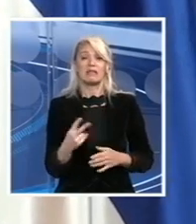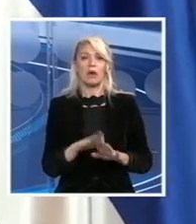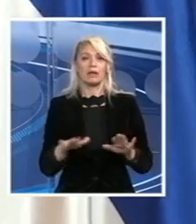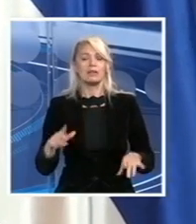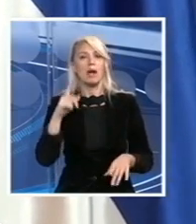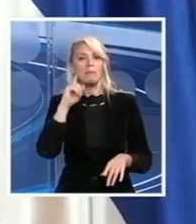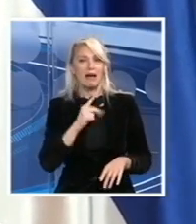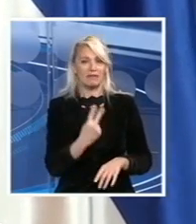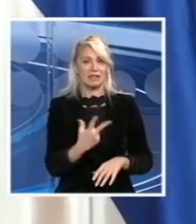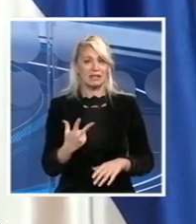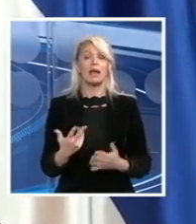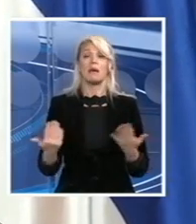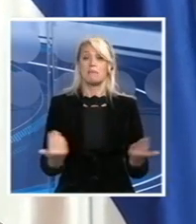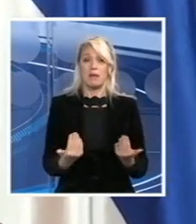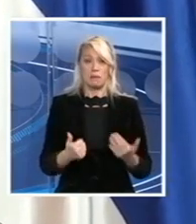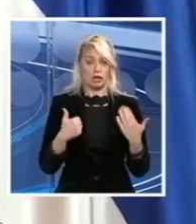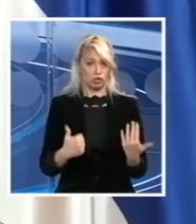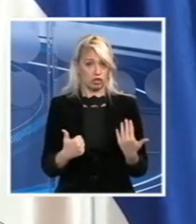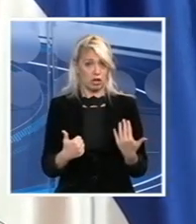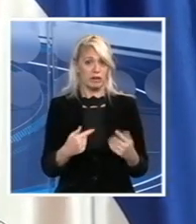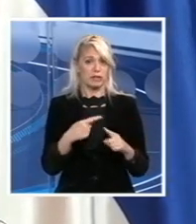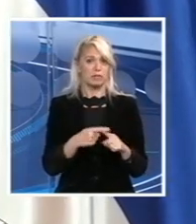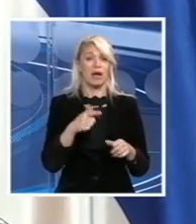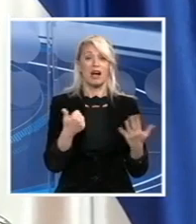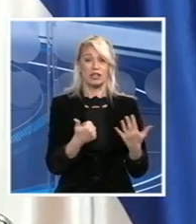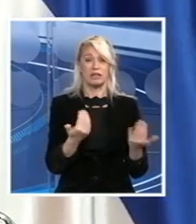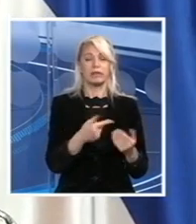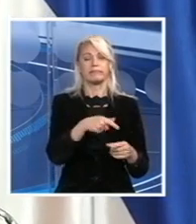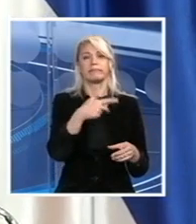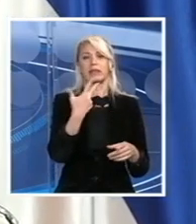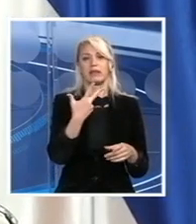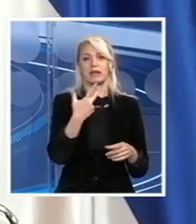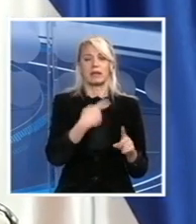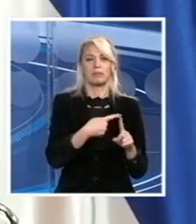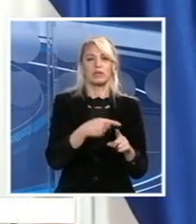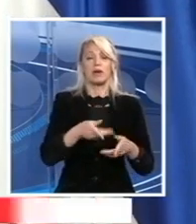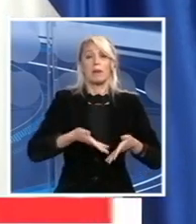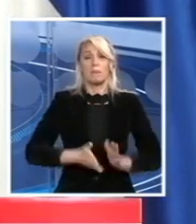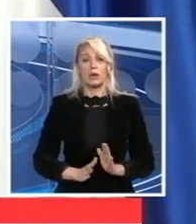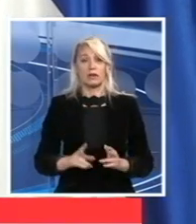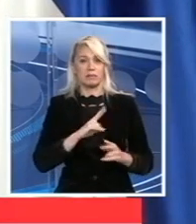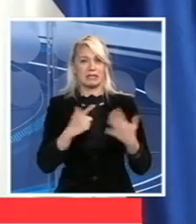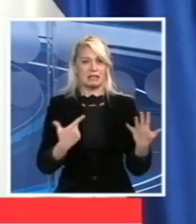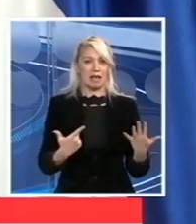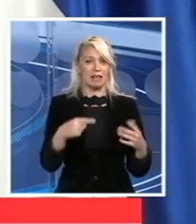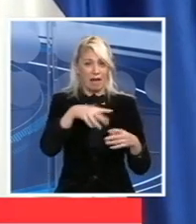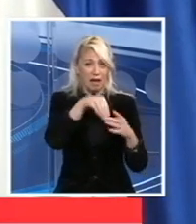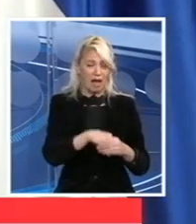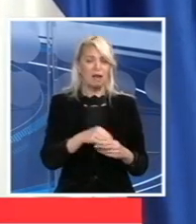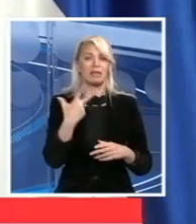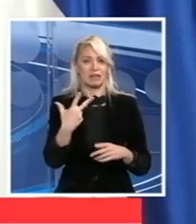broj beba 6, od kojih su 3 pozitivne, broj porodilja 7, od kojih su 3 pozitivne, i broj